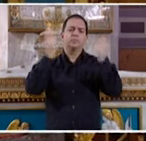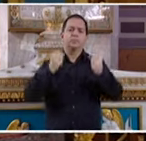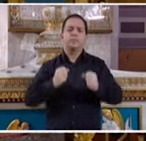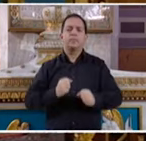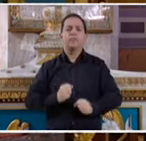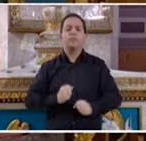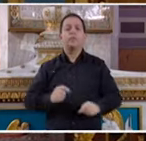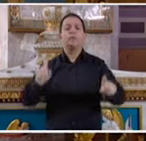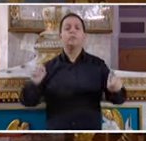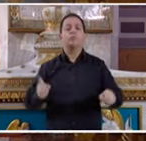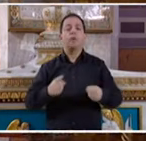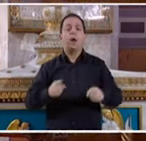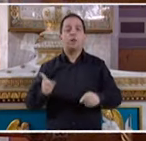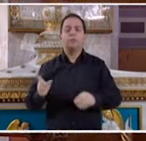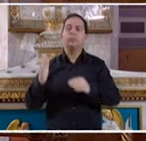δεηθμόμεν.